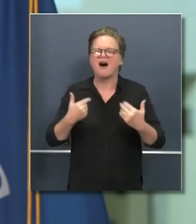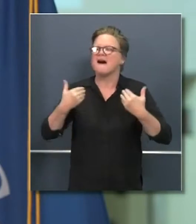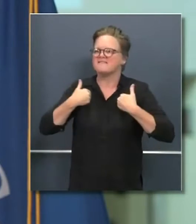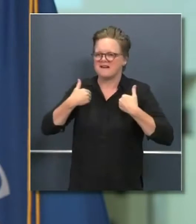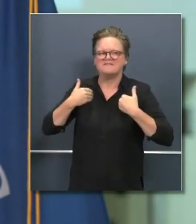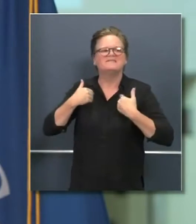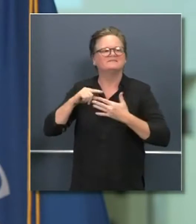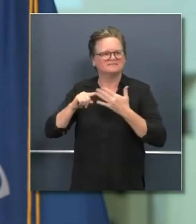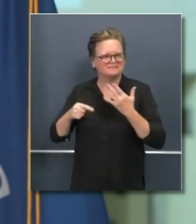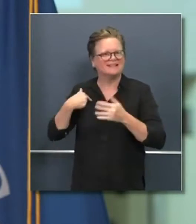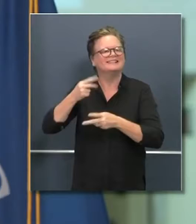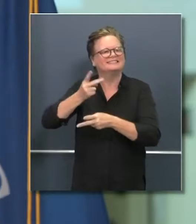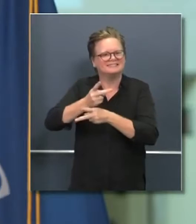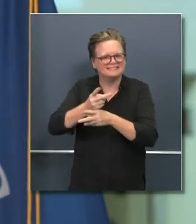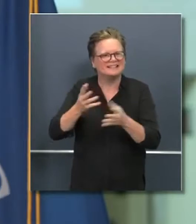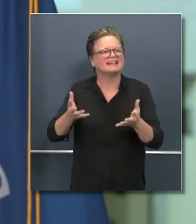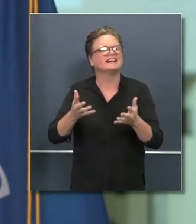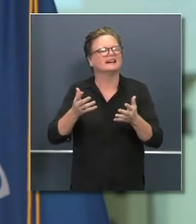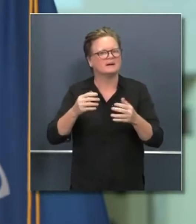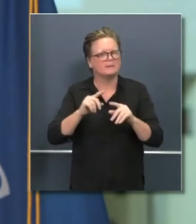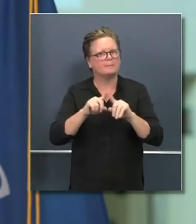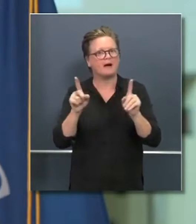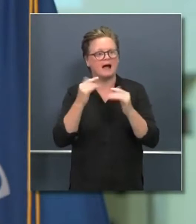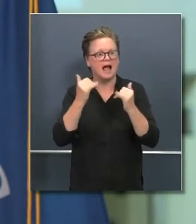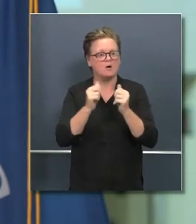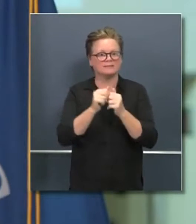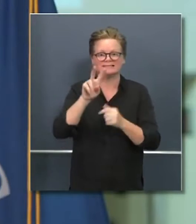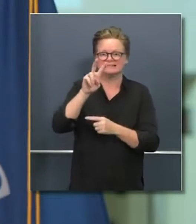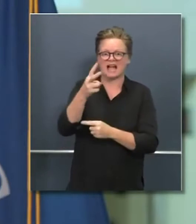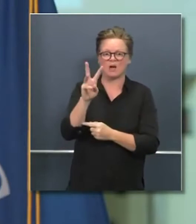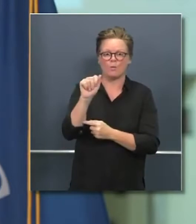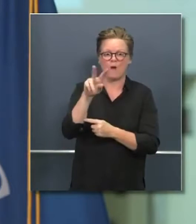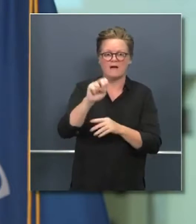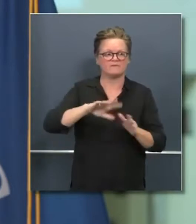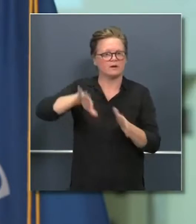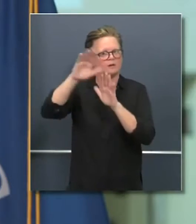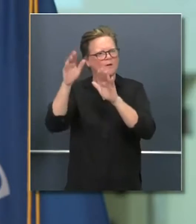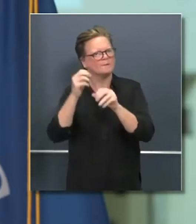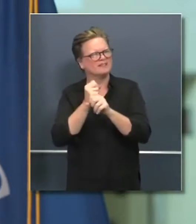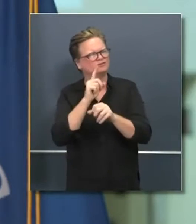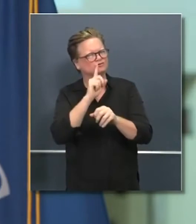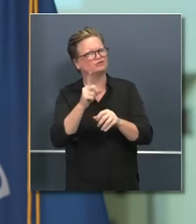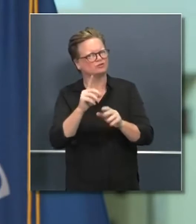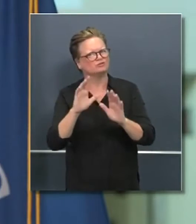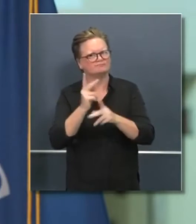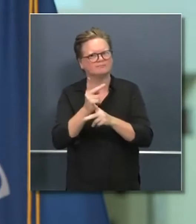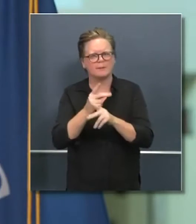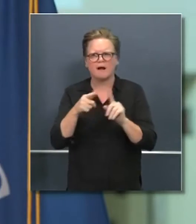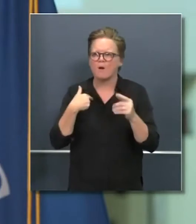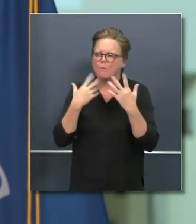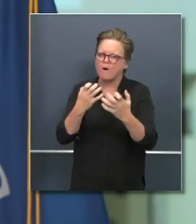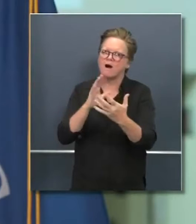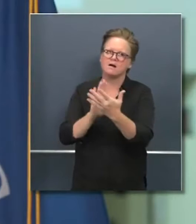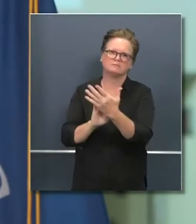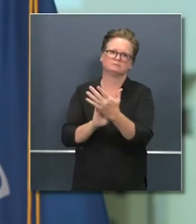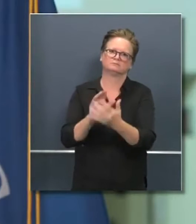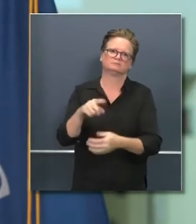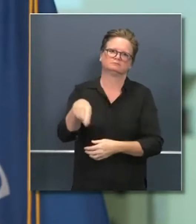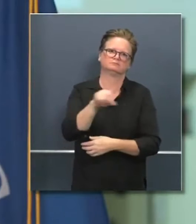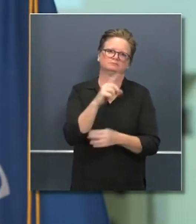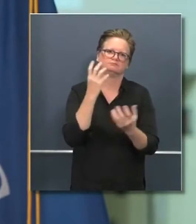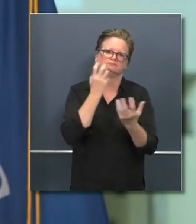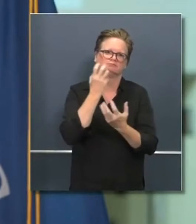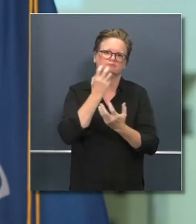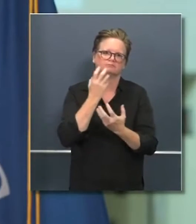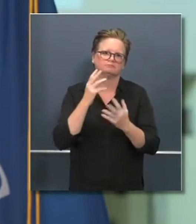tùy thuộc vào sự tham dự của tất cả mọi người, của dân chúng của tiểu bang Cali, mà trong đó nó tùy thuộc vào ý thức của người